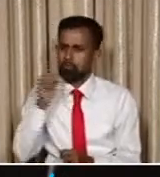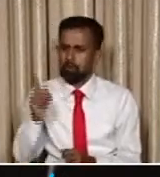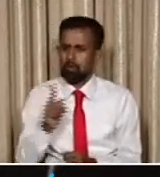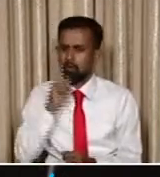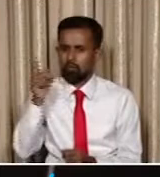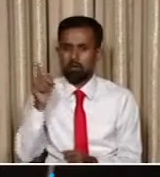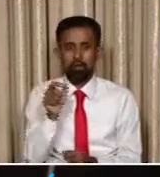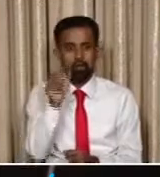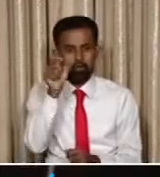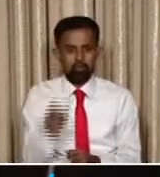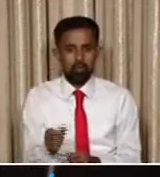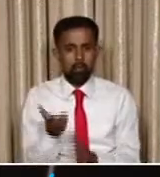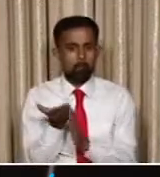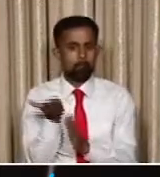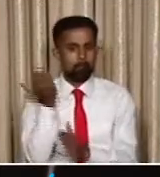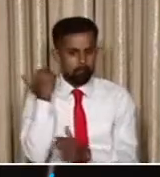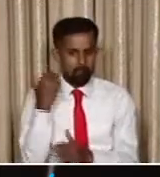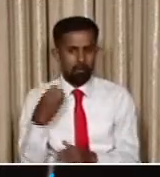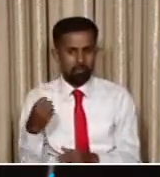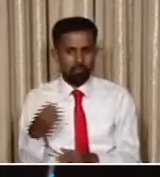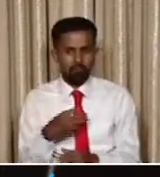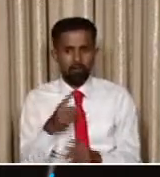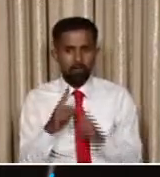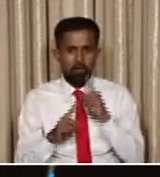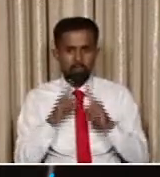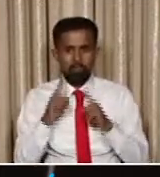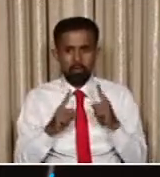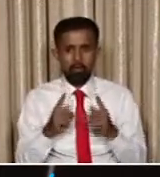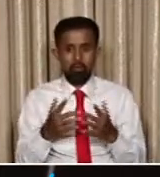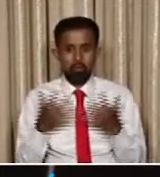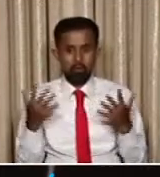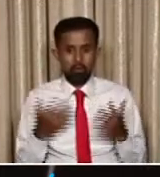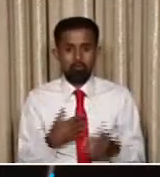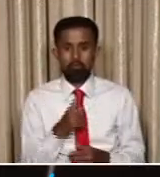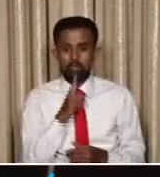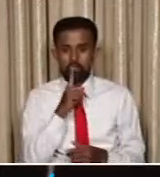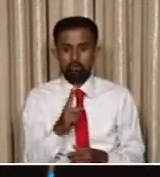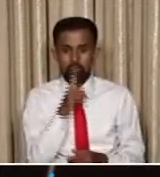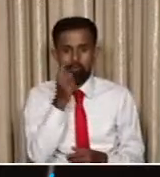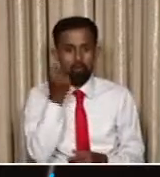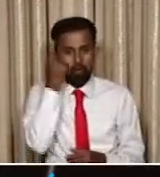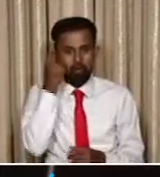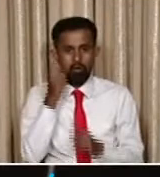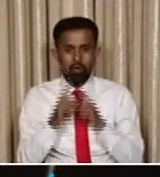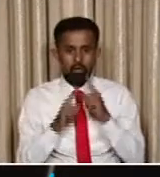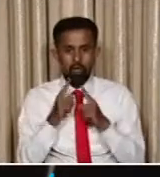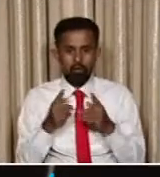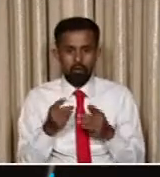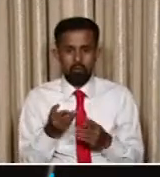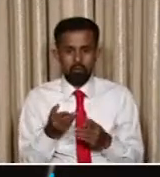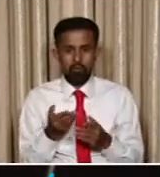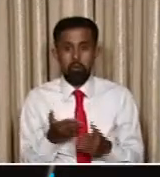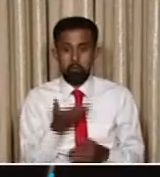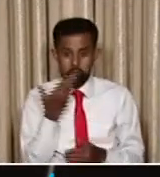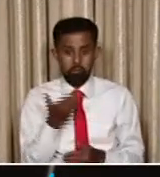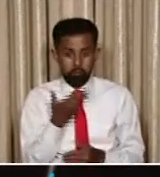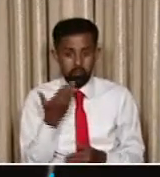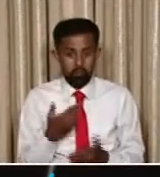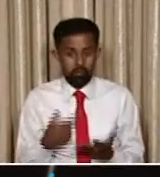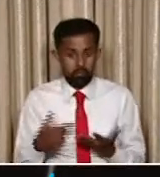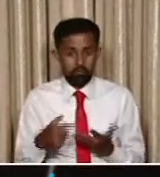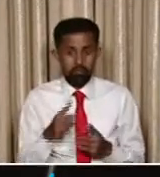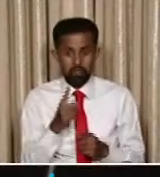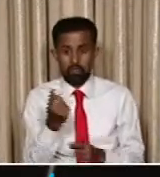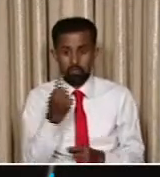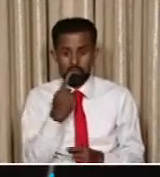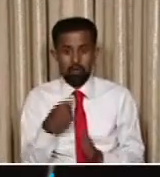එතුමත් පහුගිය දවස් ටිකේ මම දැක්ක කතා කරනවා ඒ ගොඩක් මම කියපු දීපු යෝජනා ගැන මේ මේක කරන්න පුළුවන් දේවල් ගැන මේ